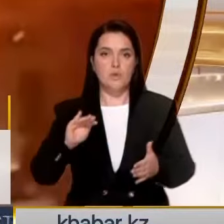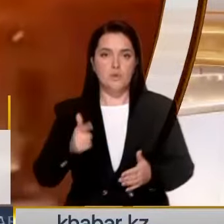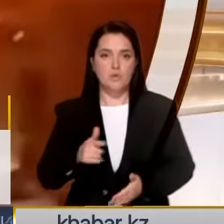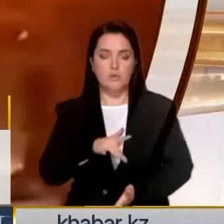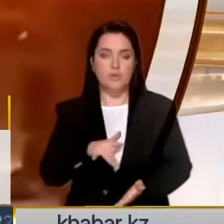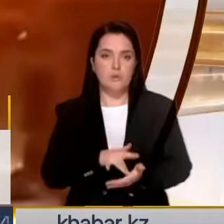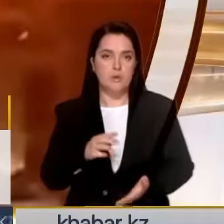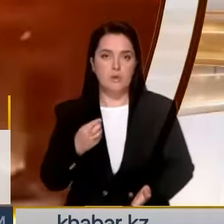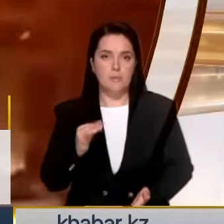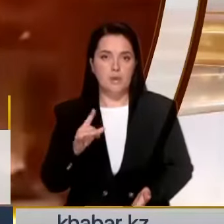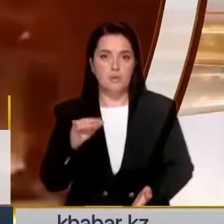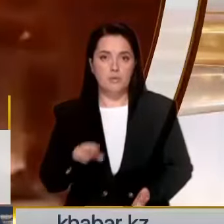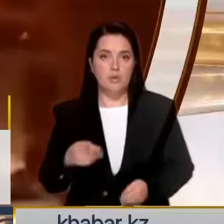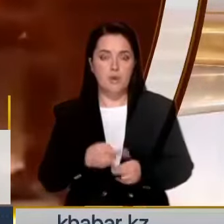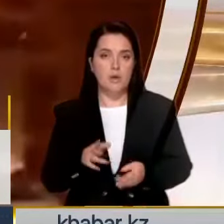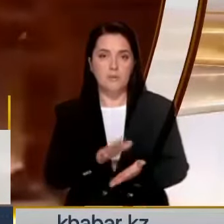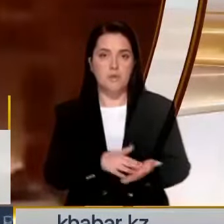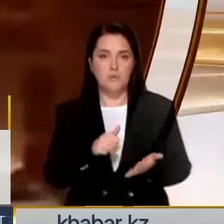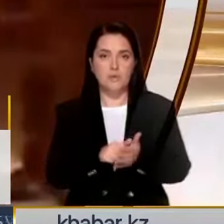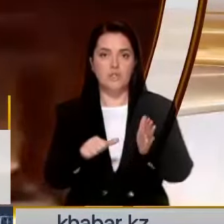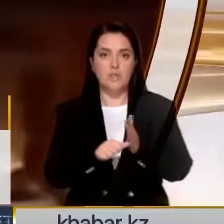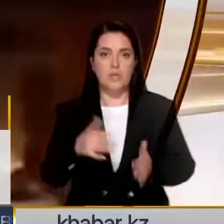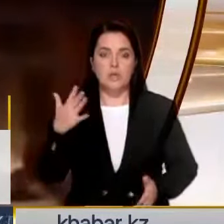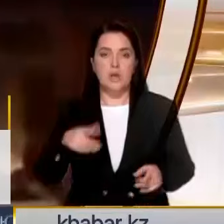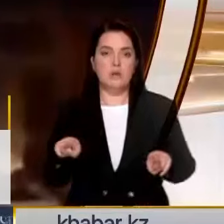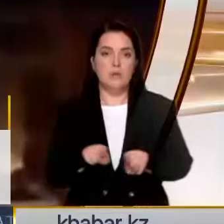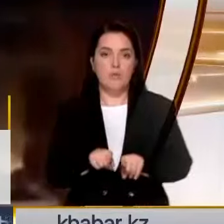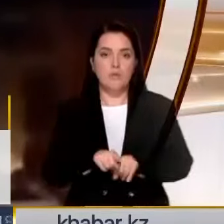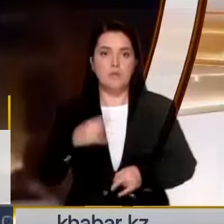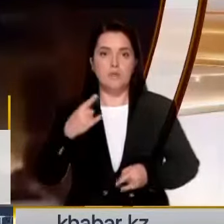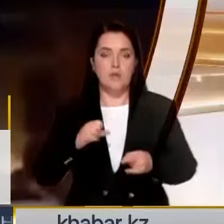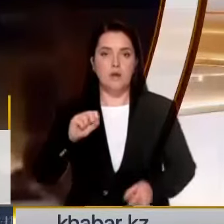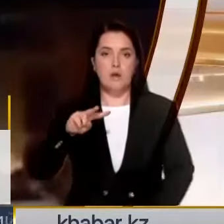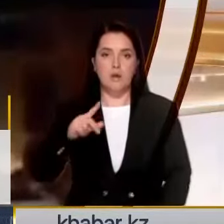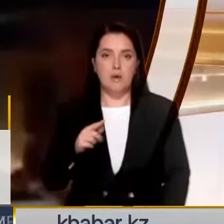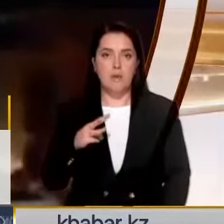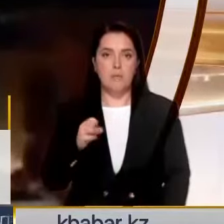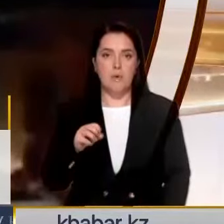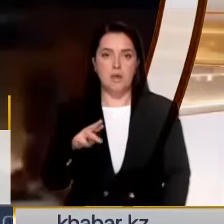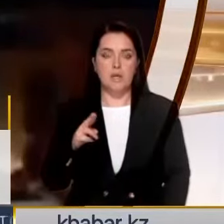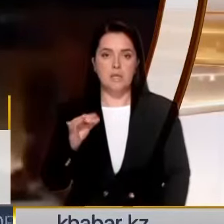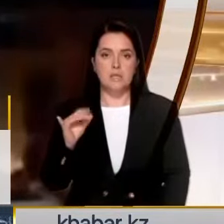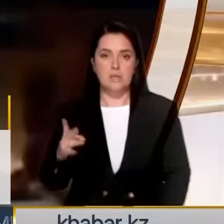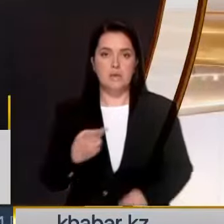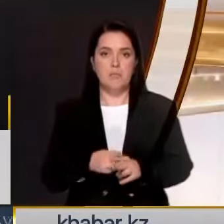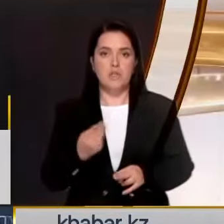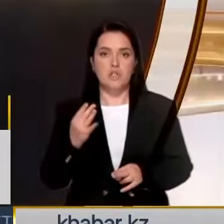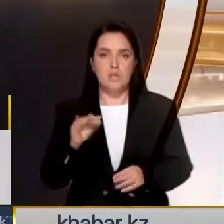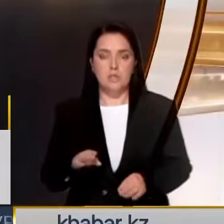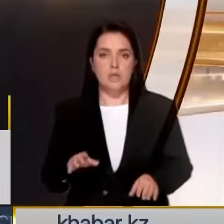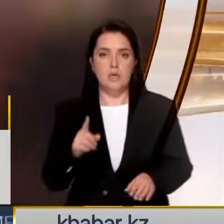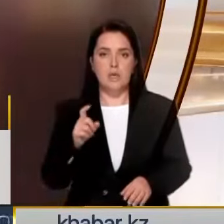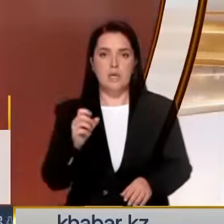основном южные пригороды Бейрута. Там разрушены 6 зданий, а также офис телеканала «Аль-Маядин». Радикальное шиитское